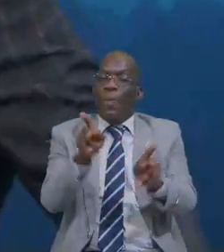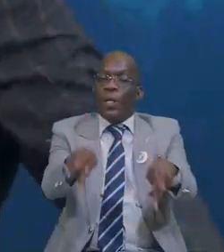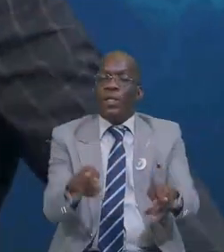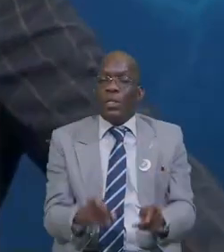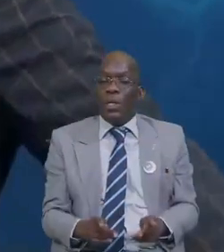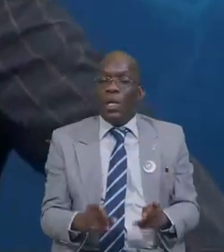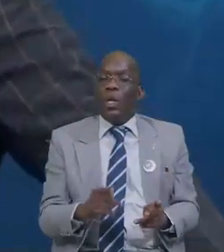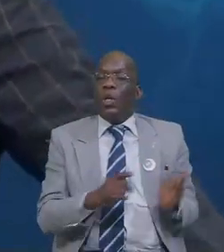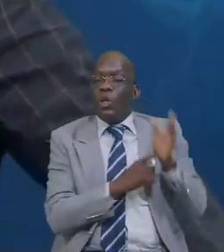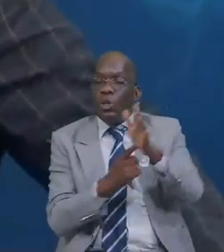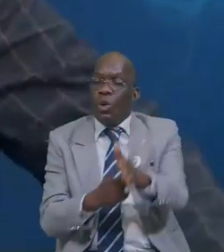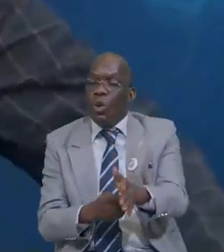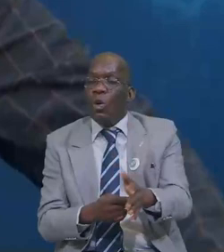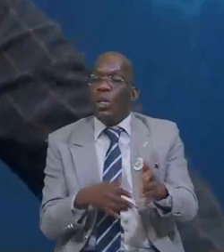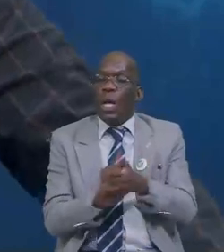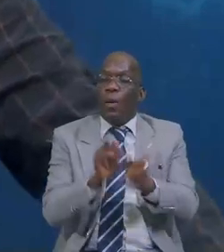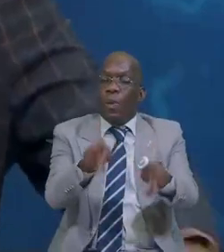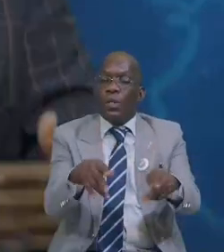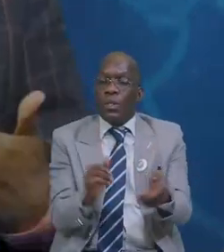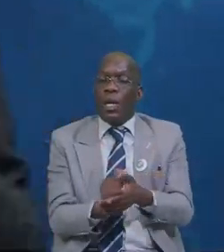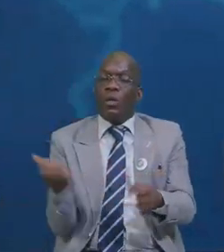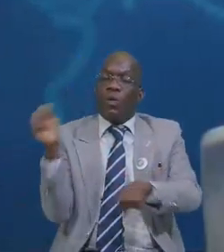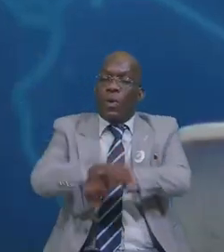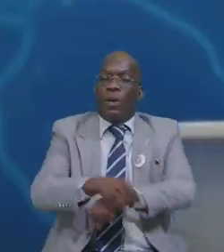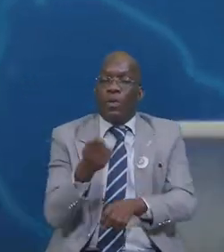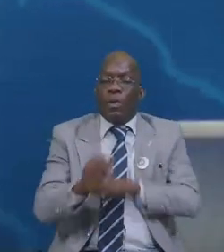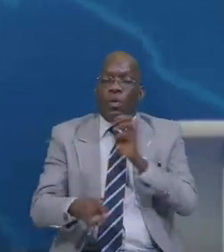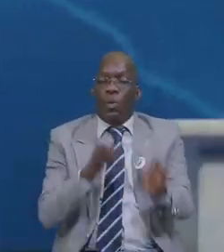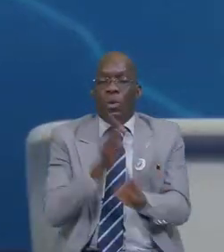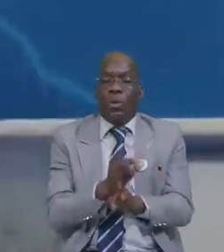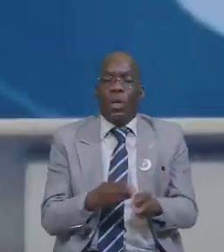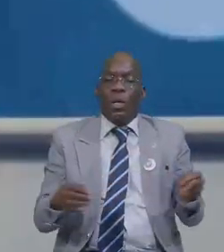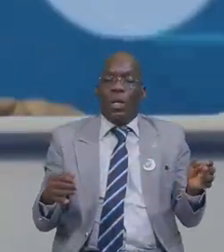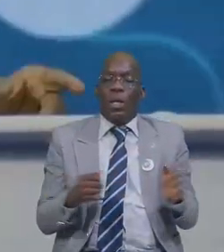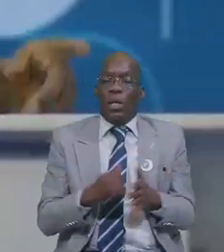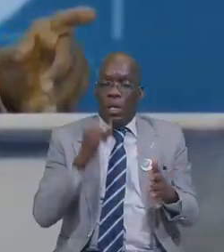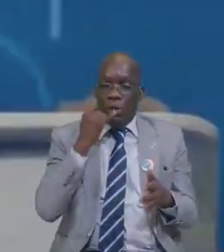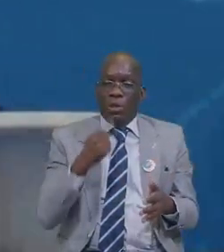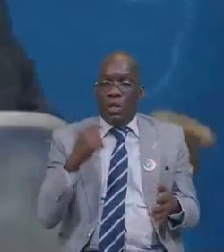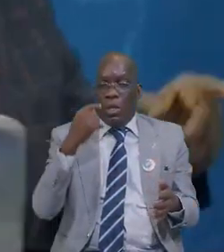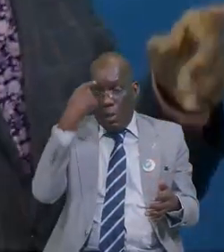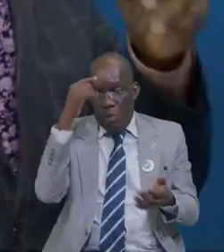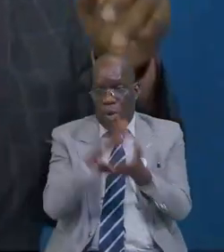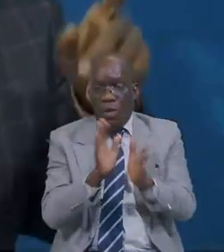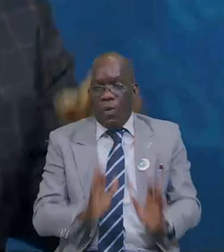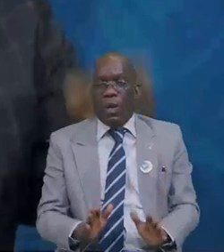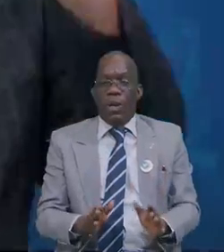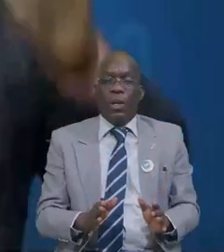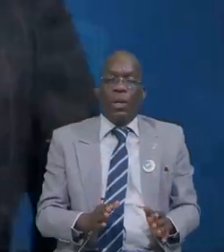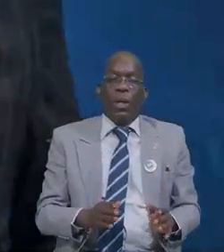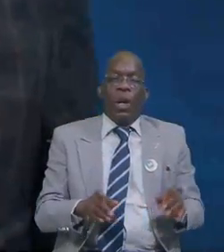Est-ce que tu peux doiter celui-là qui a triomphé du monde? C'est le croyant. Il dit,